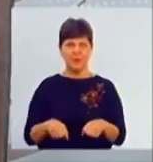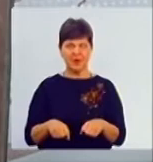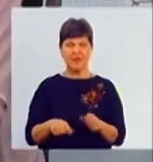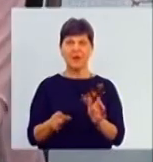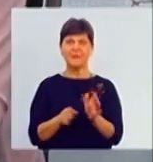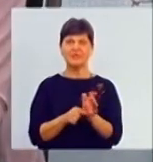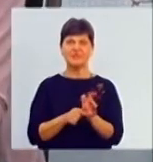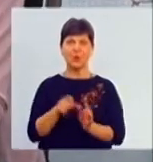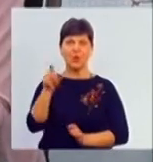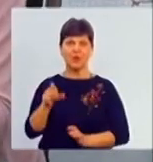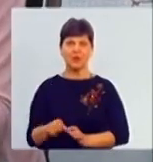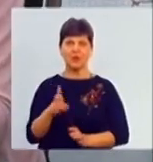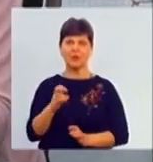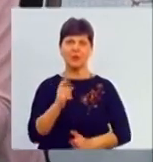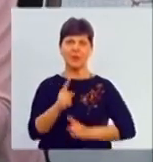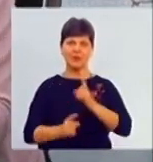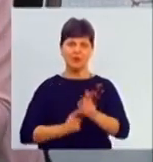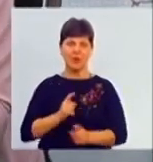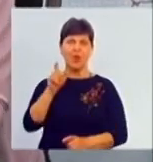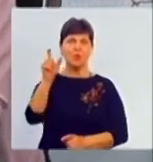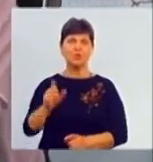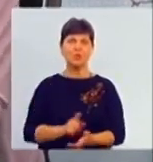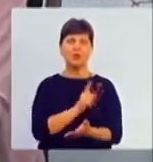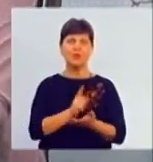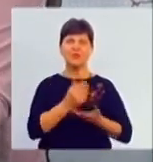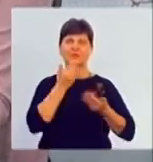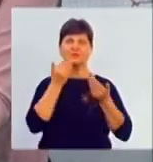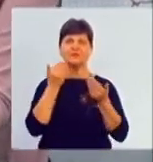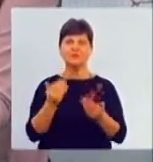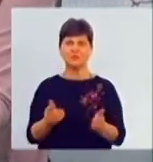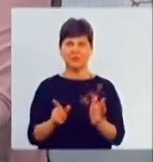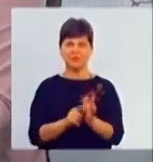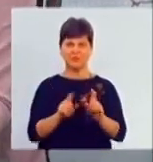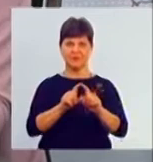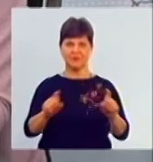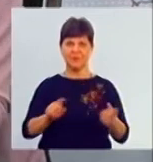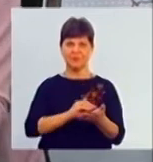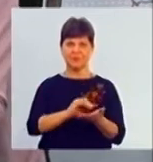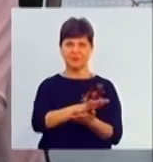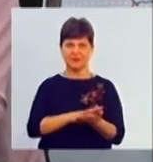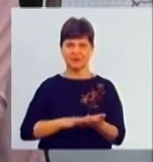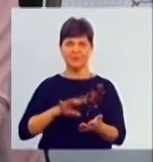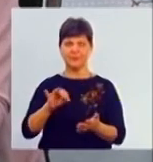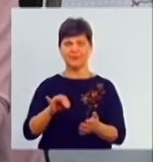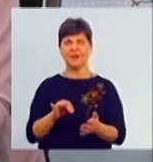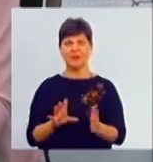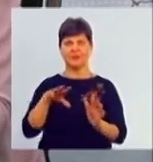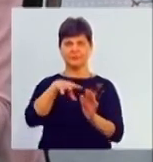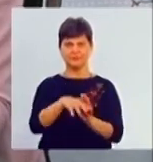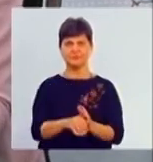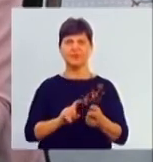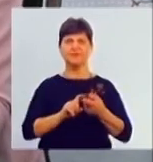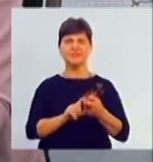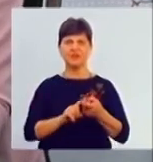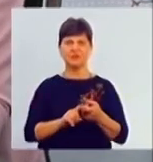перерахунок, людина мала би звернутися до органів Пенсійного фонду, написати заяву і здійснити два види перерахунку, в залежності від того,